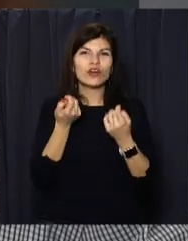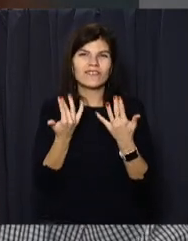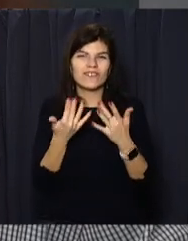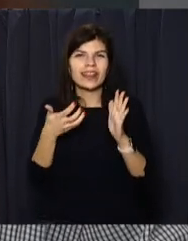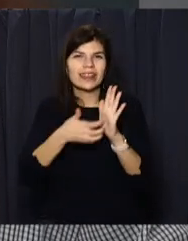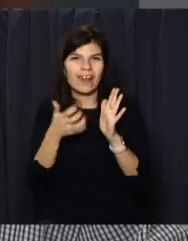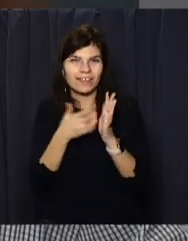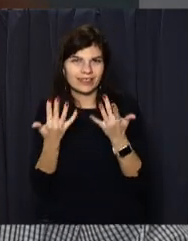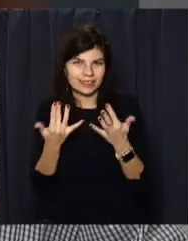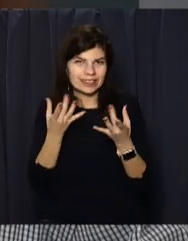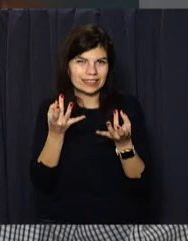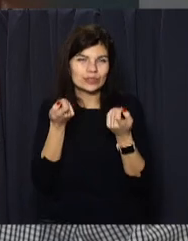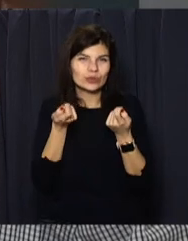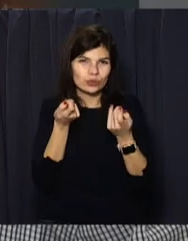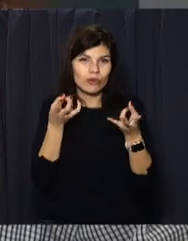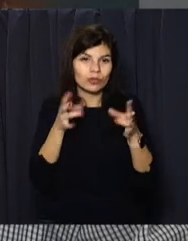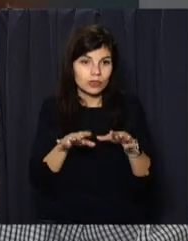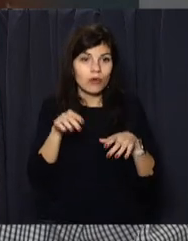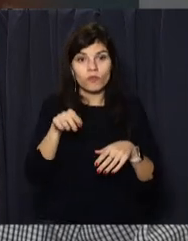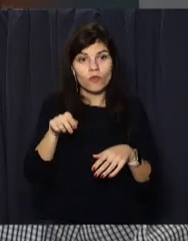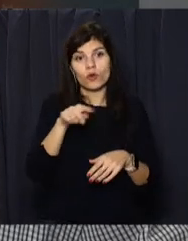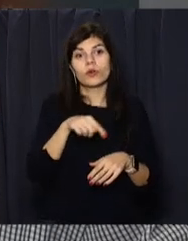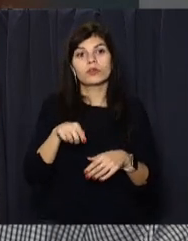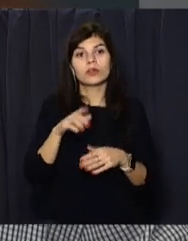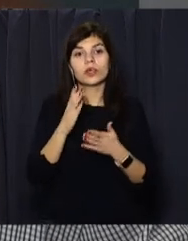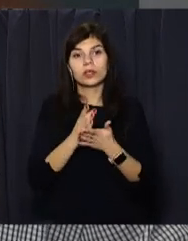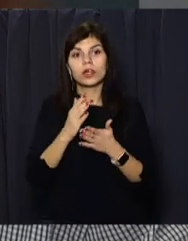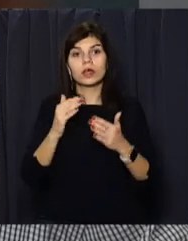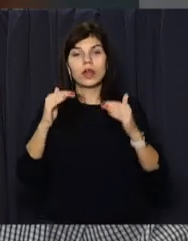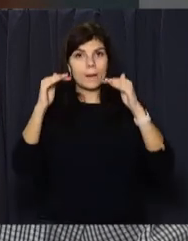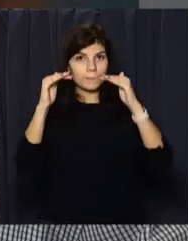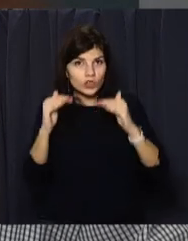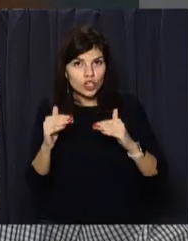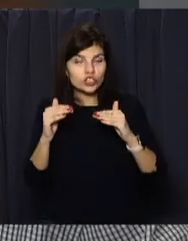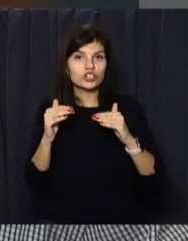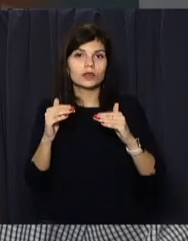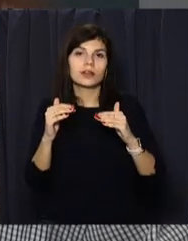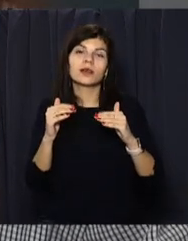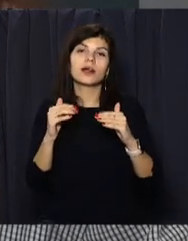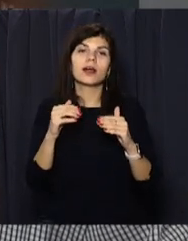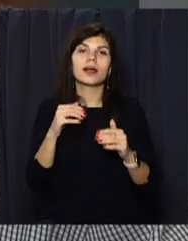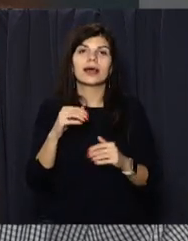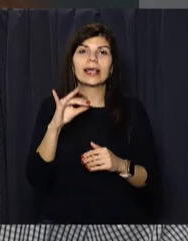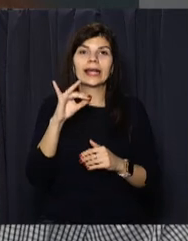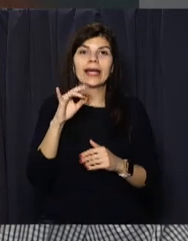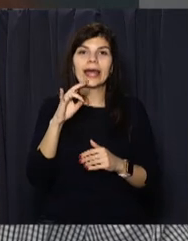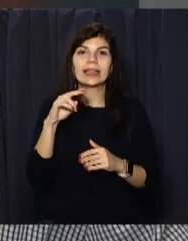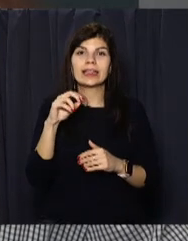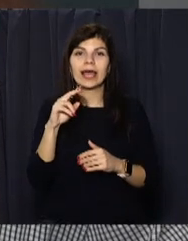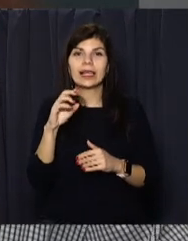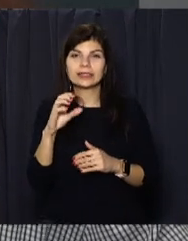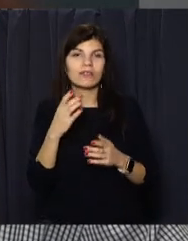не переварені, не розварюються, вони мають більш низький глікемічний індекс і не